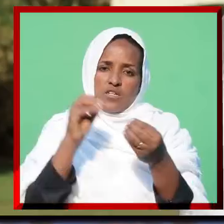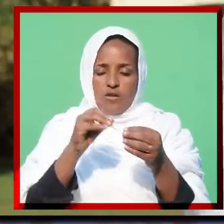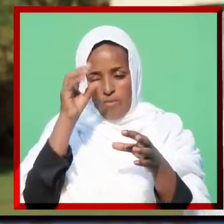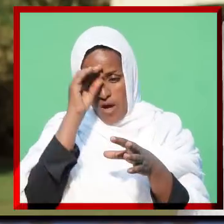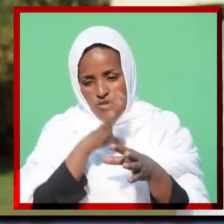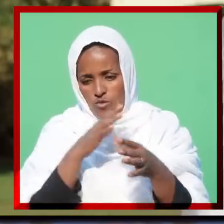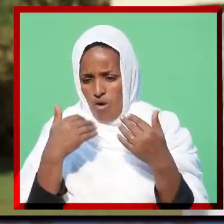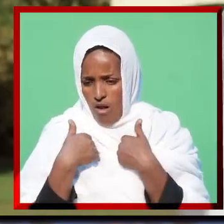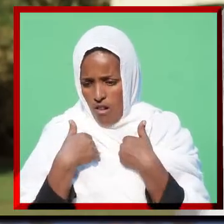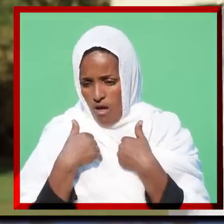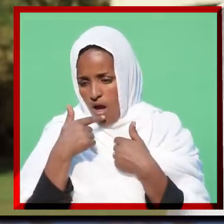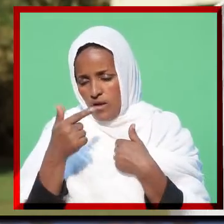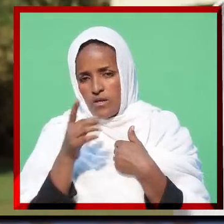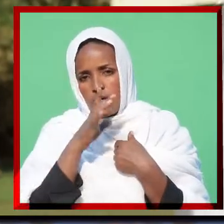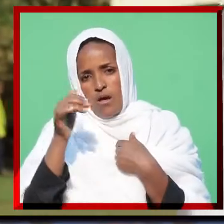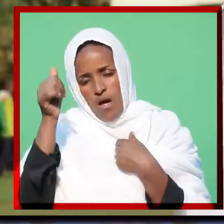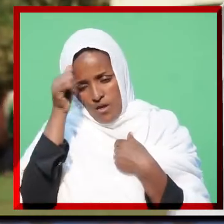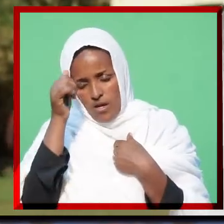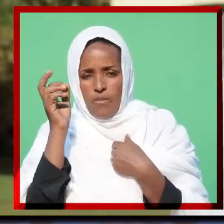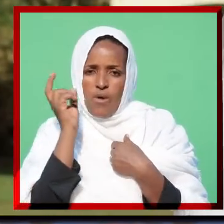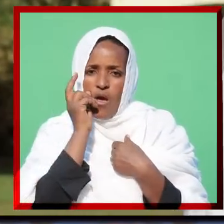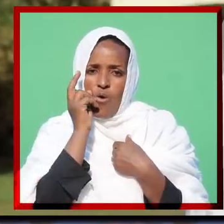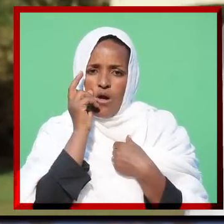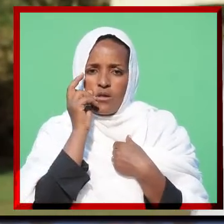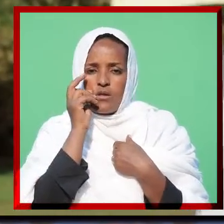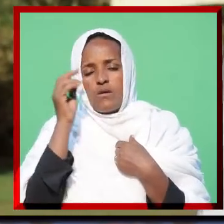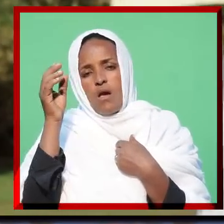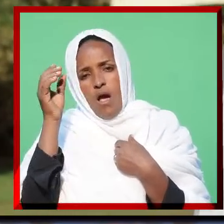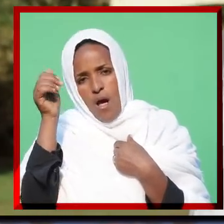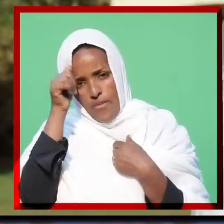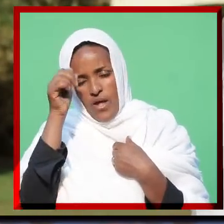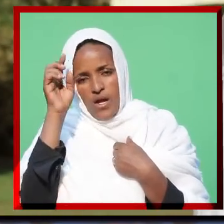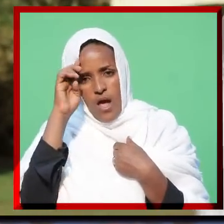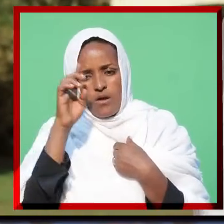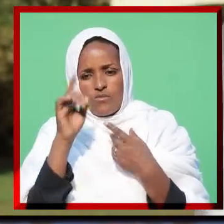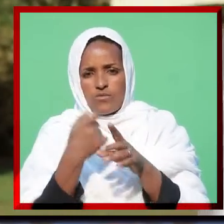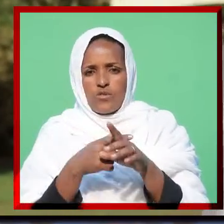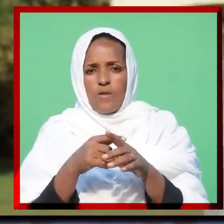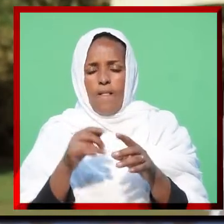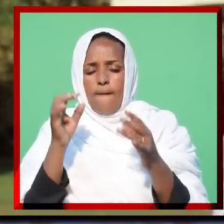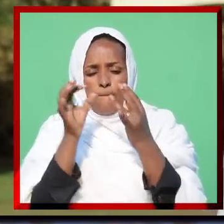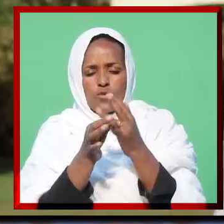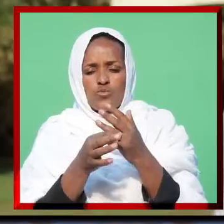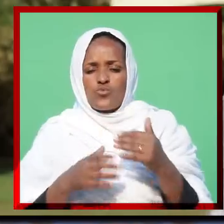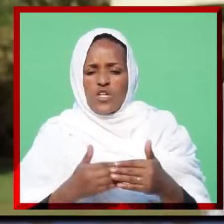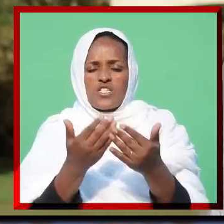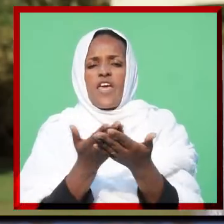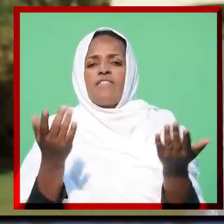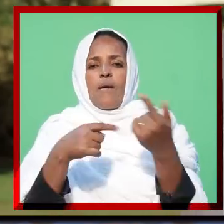ሰው እንዳለ አይናገርም። አዳም፣ ሔዋን፣ አቤል፣ ቃየን እንደሆኑ ብቻ ነው የሚናገረው። ታዲያ ቃየን ሚስቱ ጸነሰች የሚለው ከየት